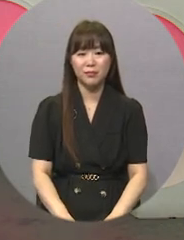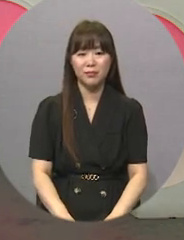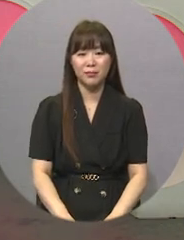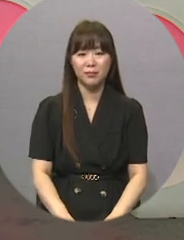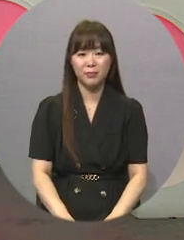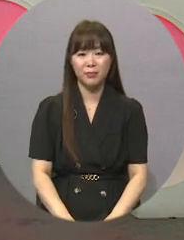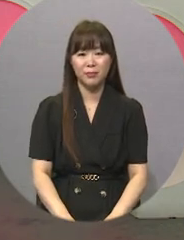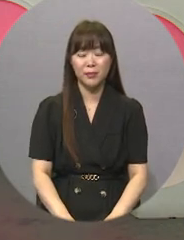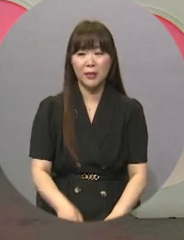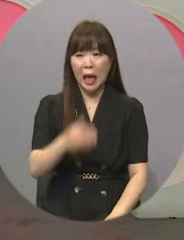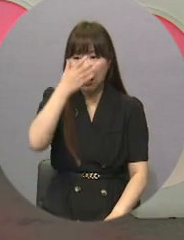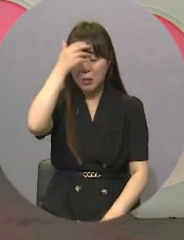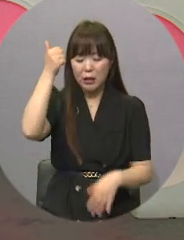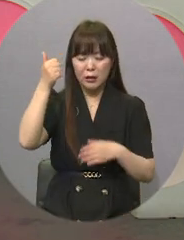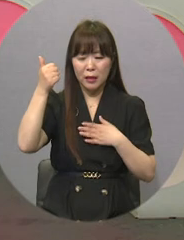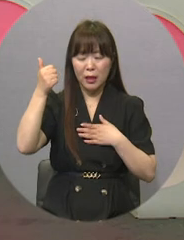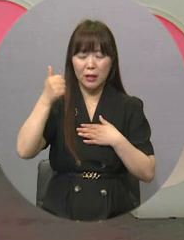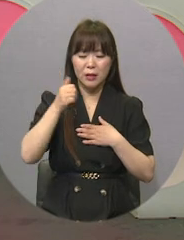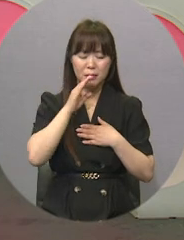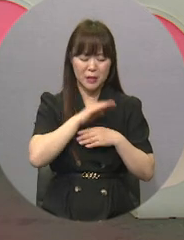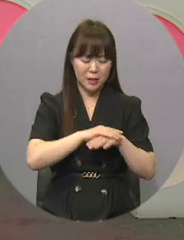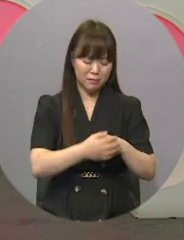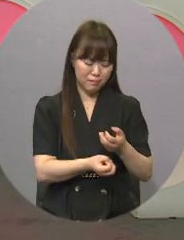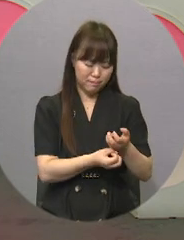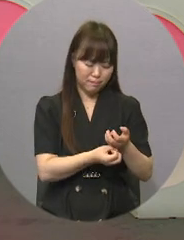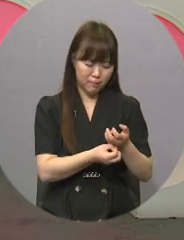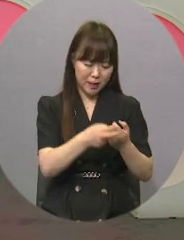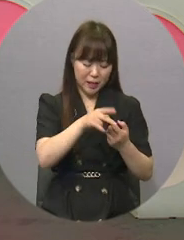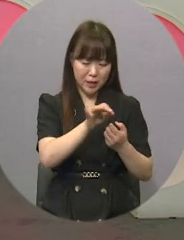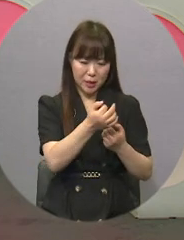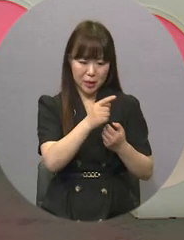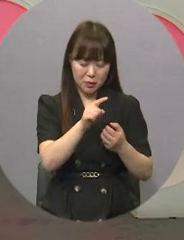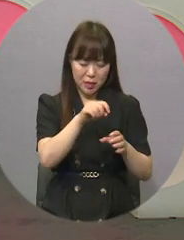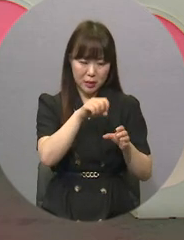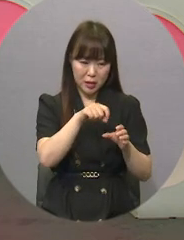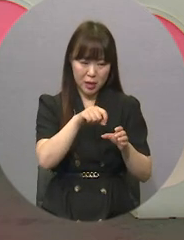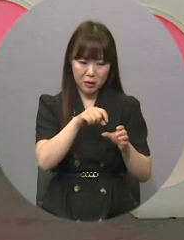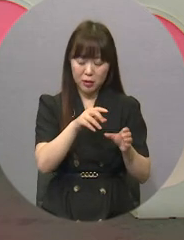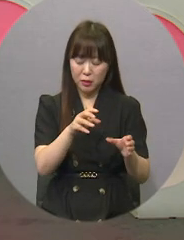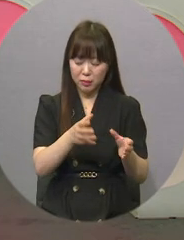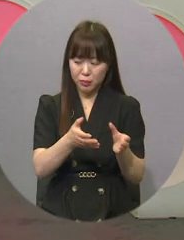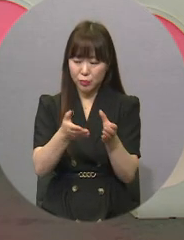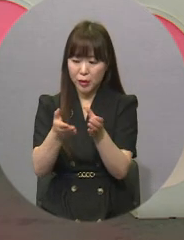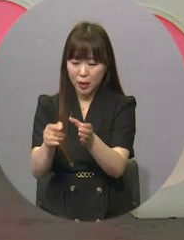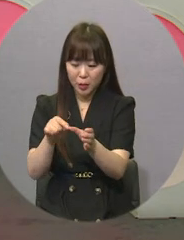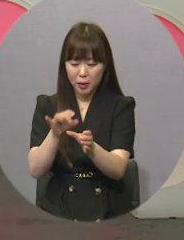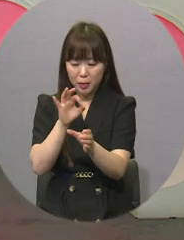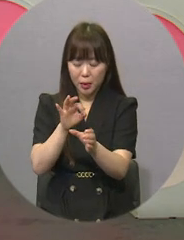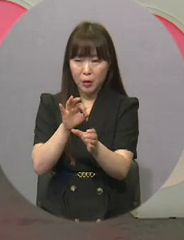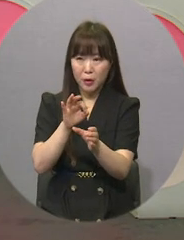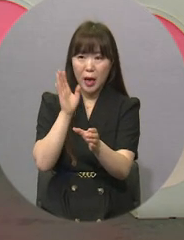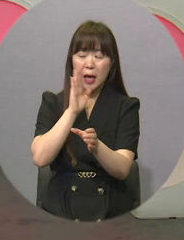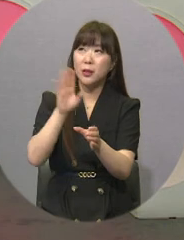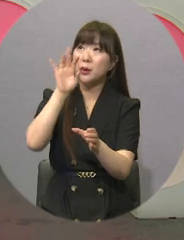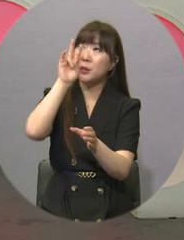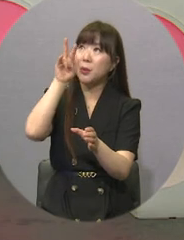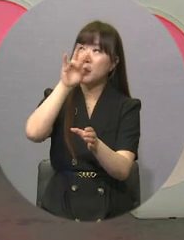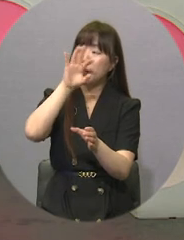할아버지는 제가 정성스레 끓인 쌍화차와 하늘을 번갈아 보면서